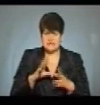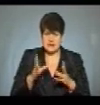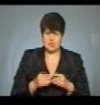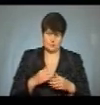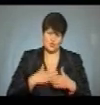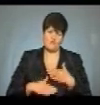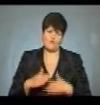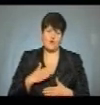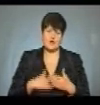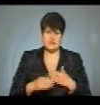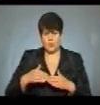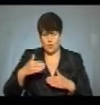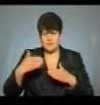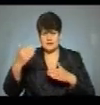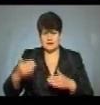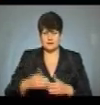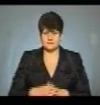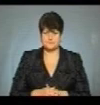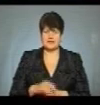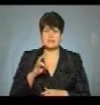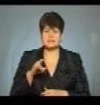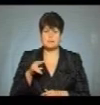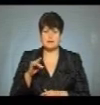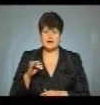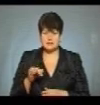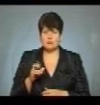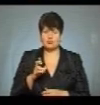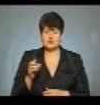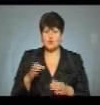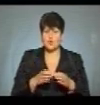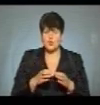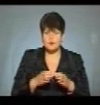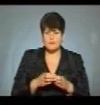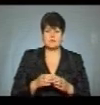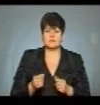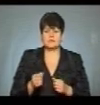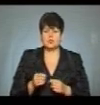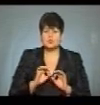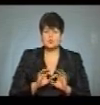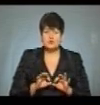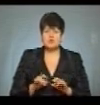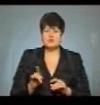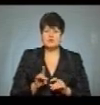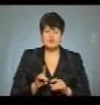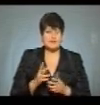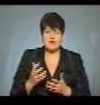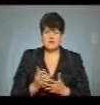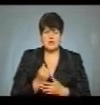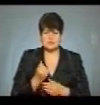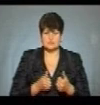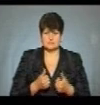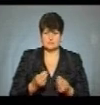довольні і рухаємося далі. Назар Петрик, гравець бучацької команди «Еліта-14», розповів, що не вдалося під час